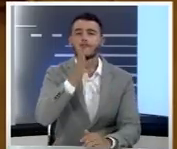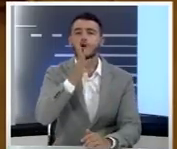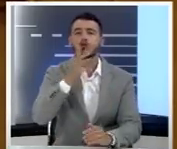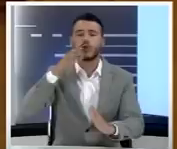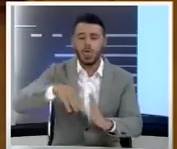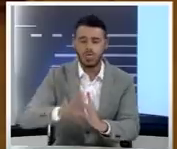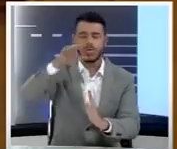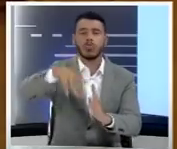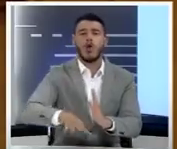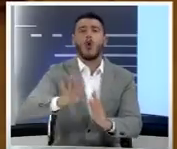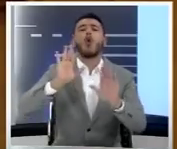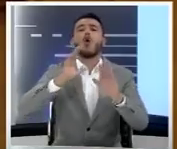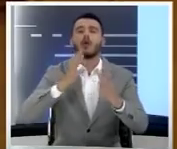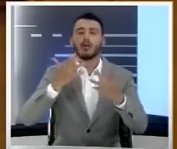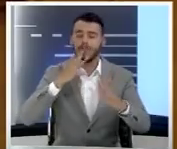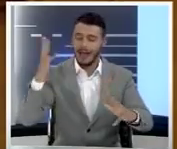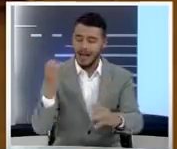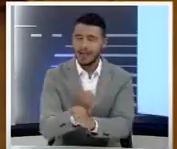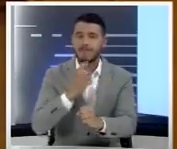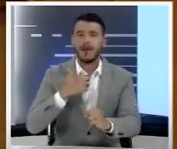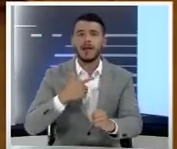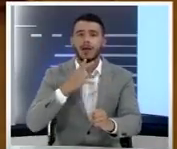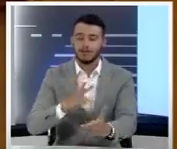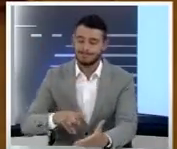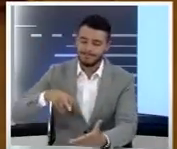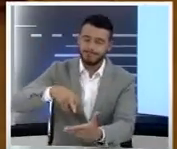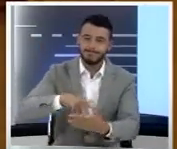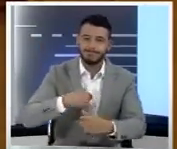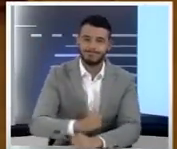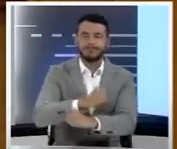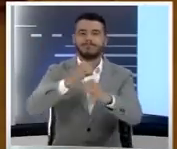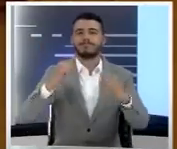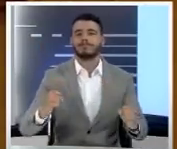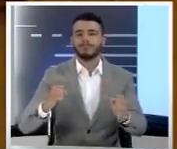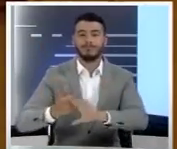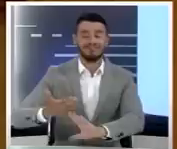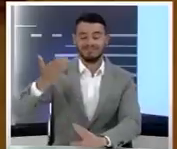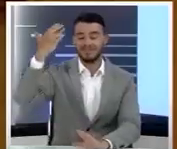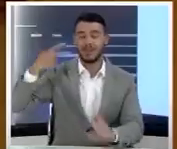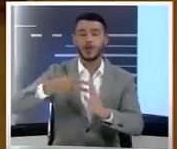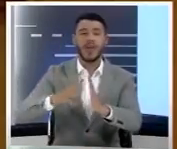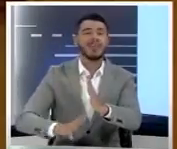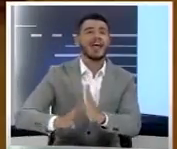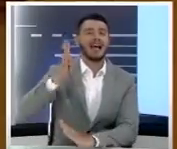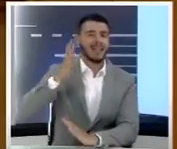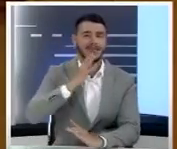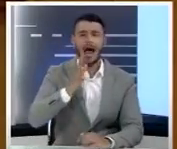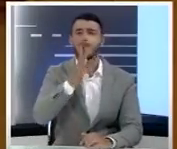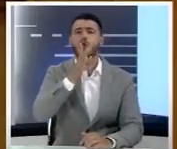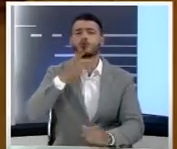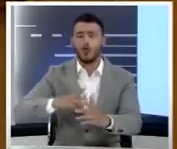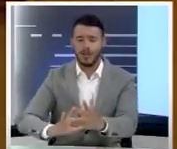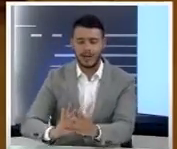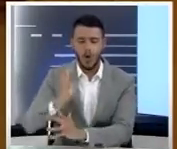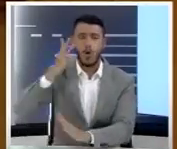τουλάχιστον ορίζοντα, έναντι μιας μικρής φούσκας που επιχειρήθηκε να δημιουργηθεί το 2014.